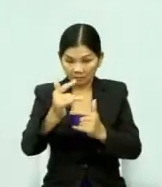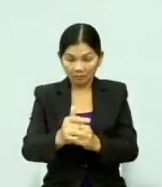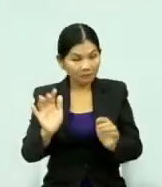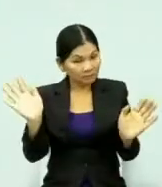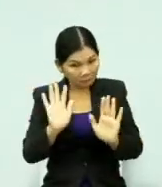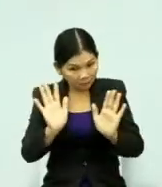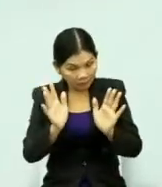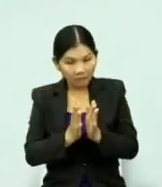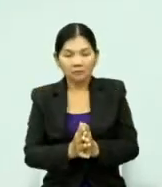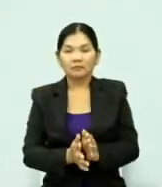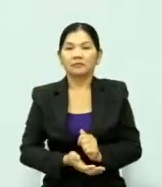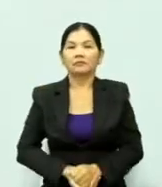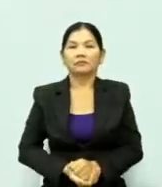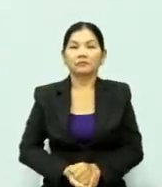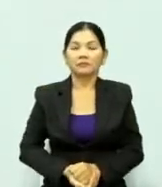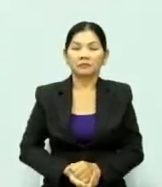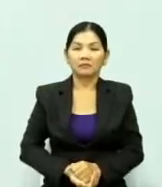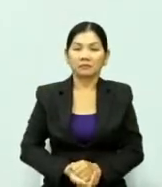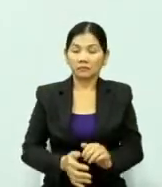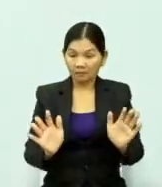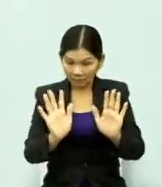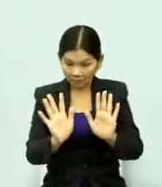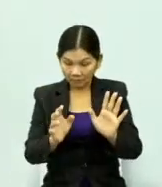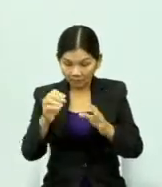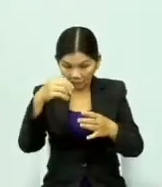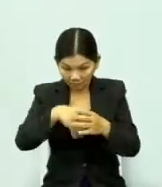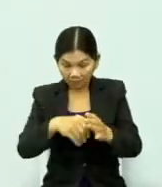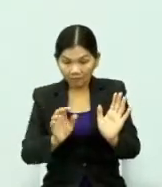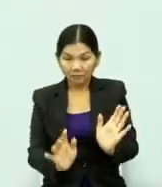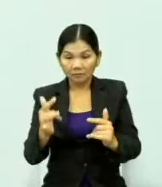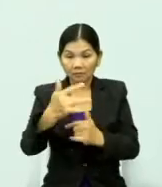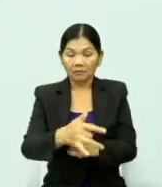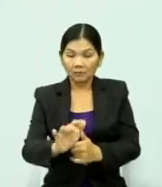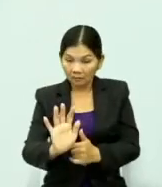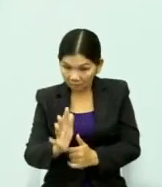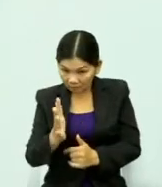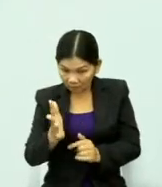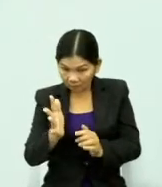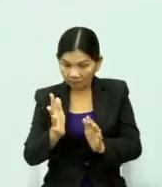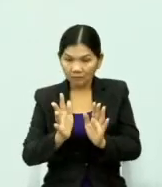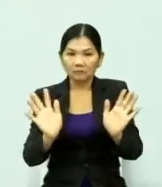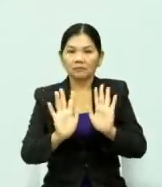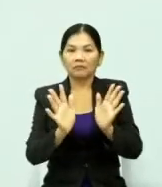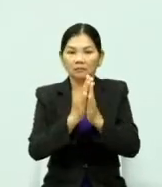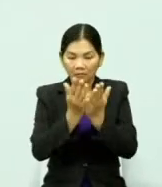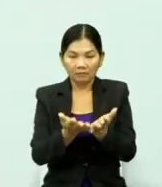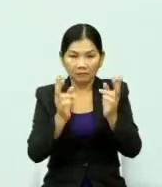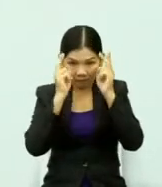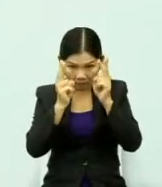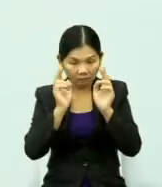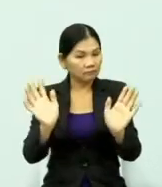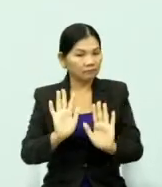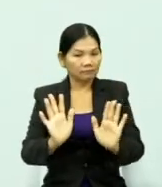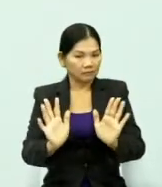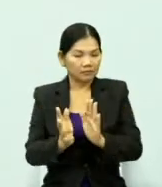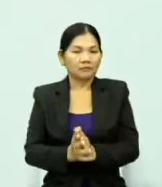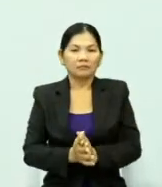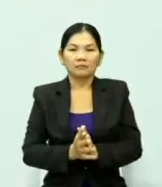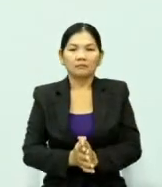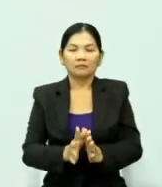con sẽ đâm này kêu một đồng tiền con ở sơ xe đặt khăn ông bỏ ọp con đài mình được khăn ông sư phơi tê ná cứ